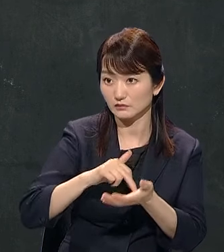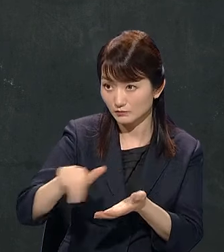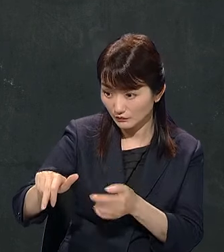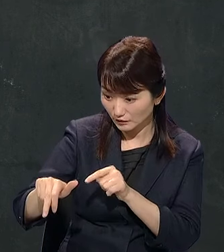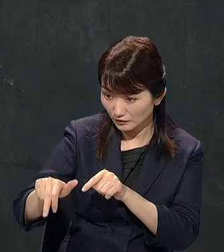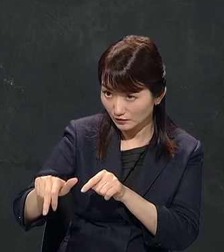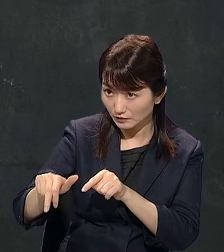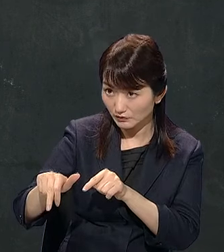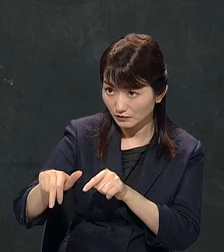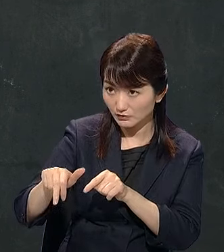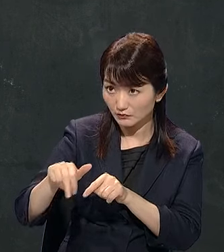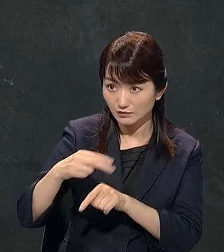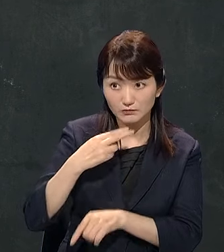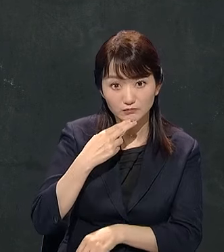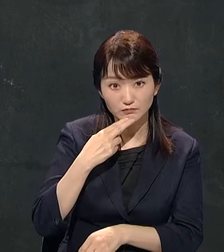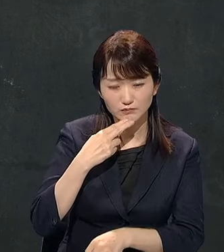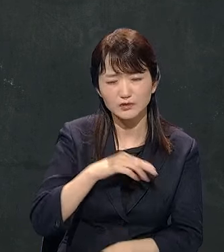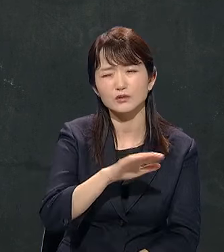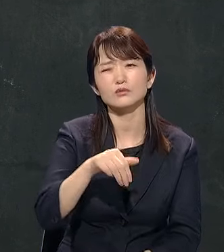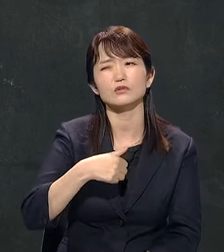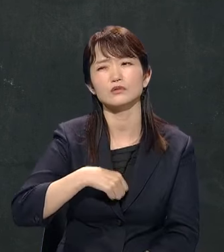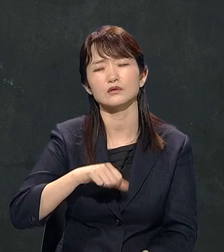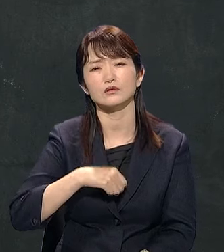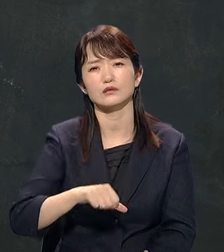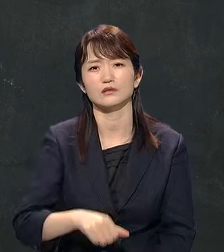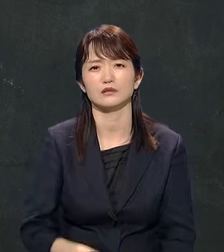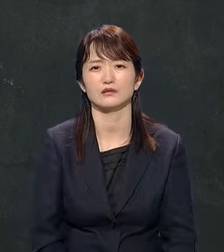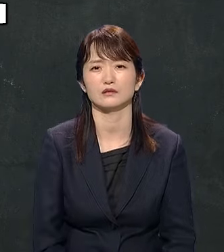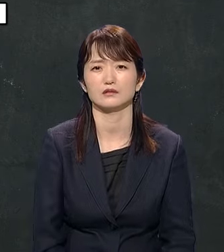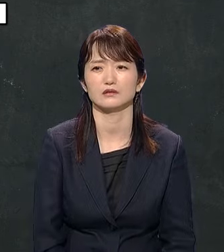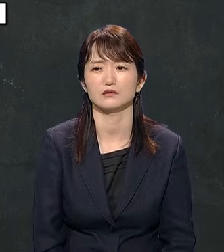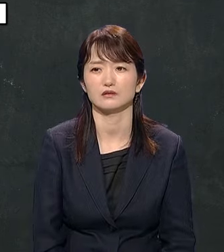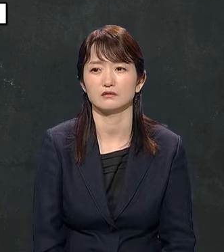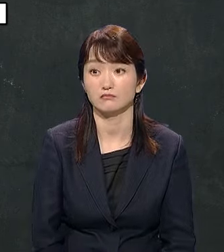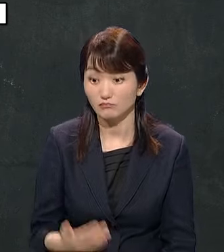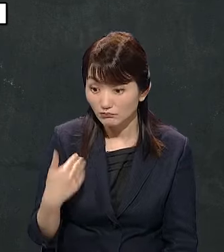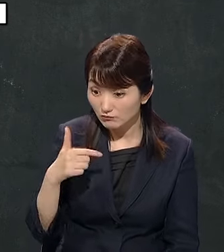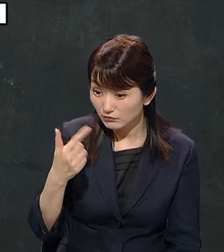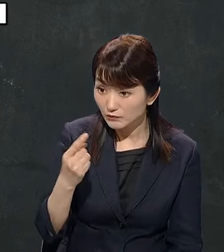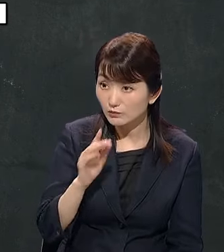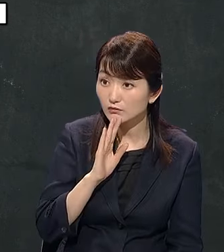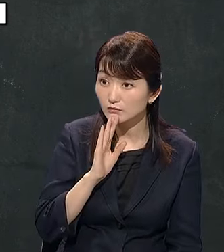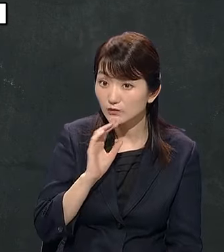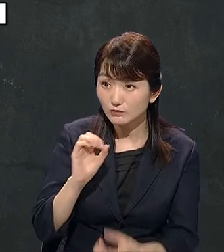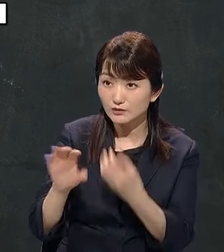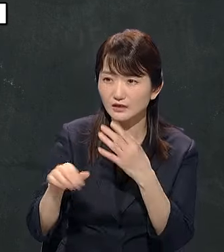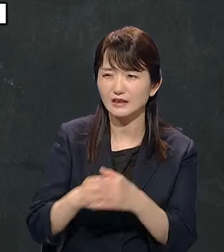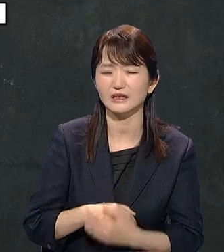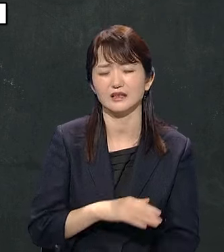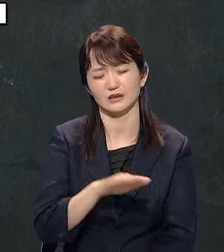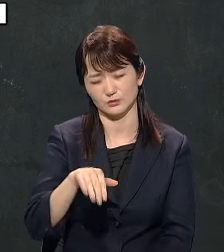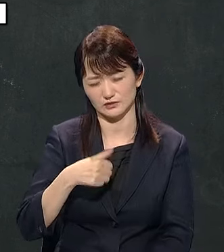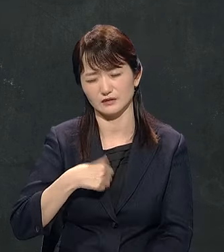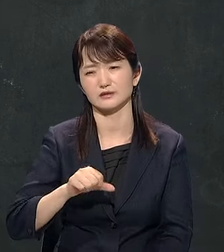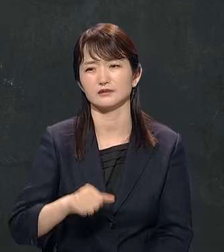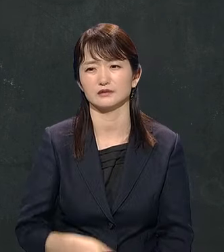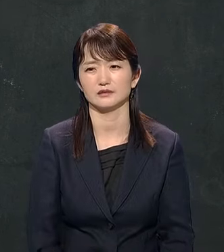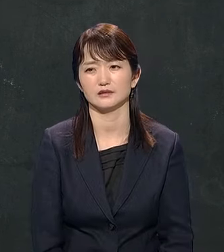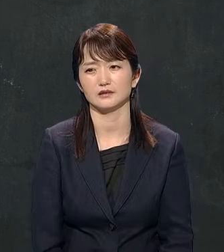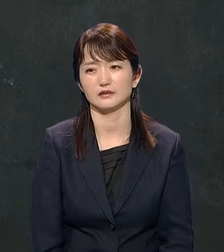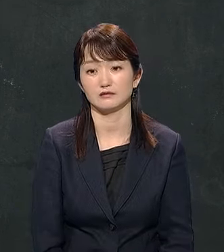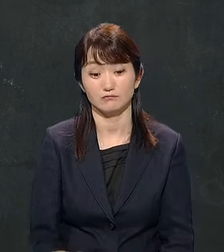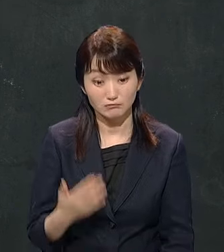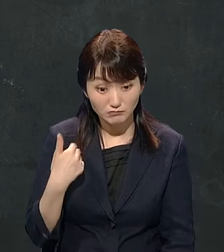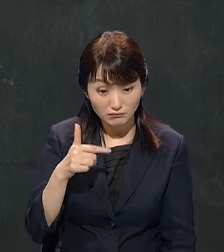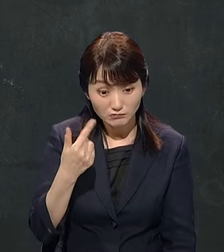하시는데요. 그건 저희 아들이 이제 아니 방금 노라고 하셨잖아요. 저희 아들이거든요.